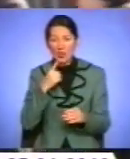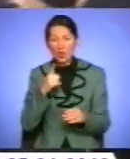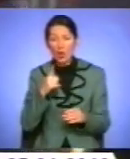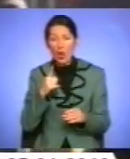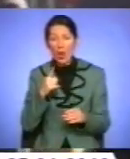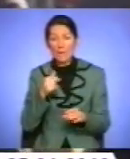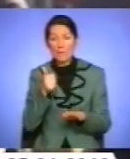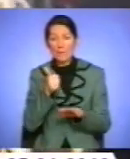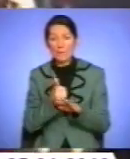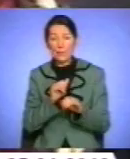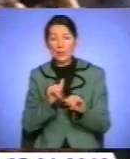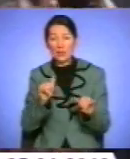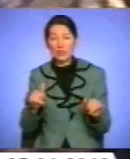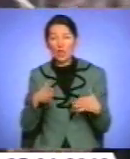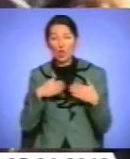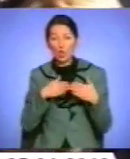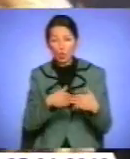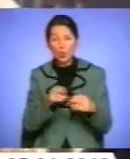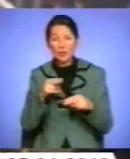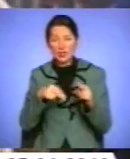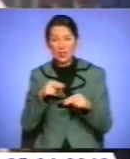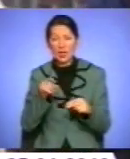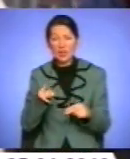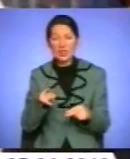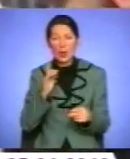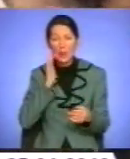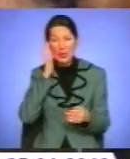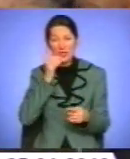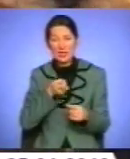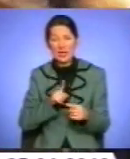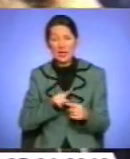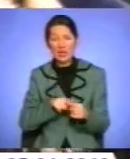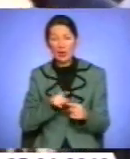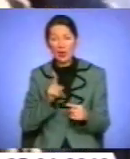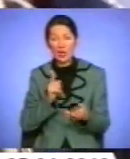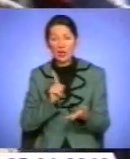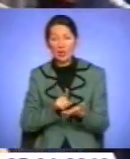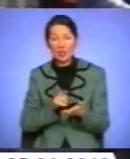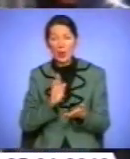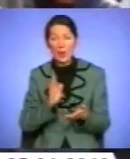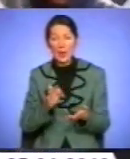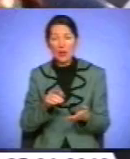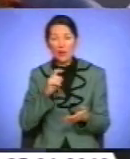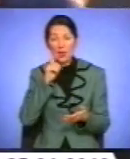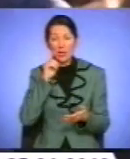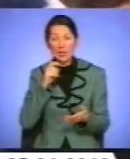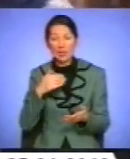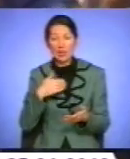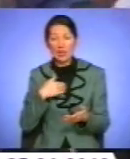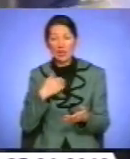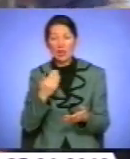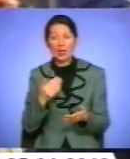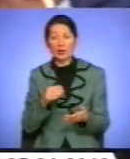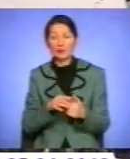пріоритетно розвивати іменно судостроєння, і ті мислі, які вони вважають нужним розвивати правительство України, вони доложать мені, я їх доложу в